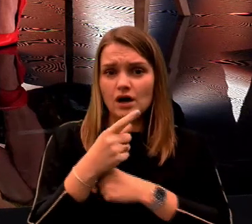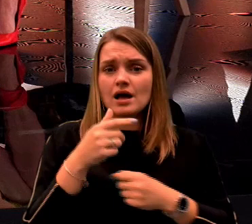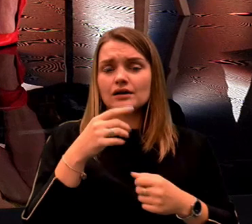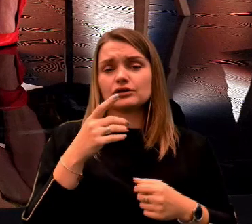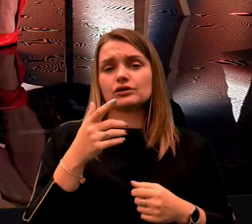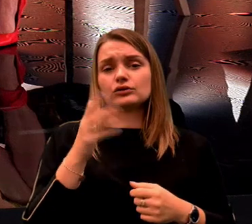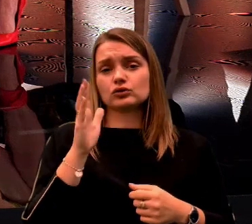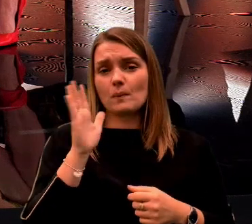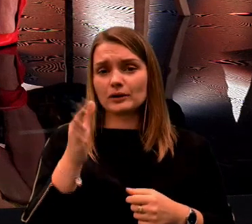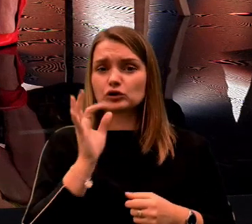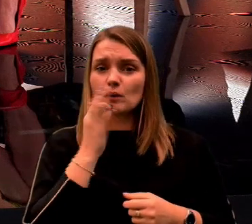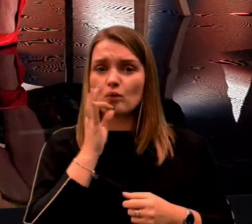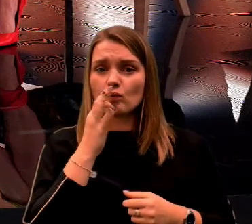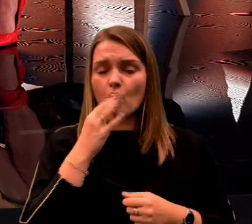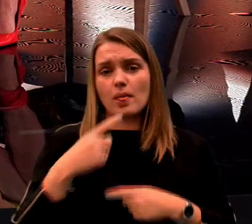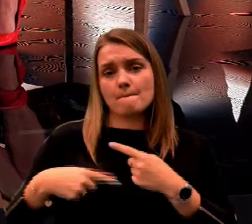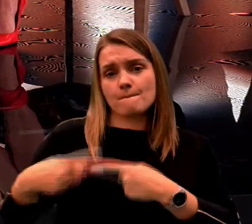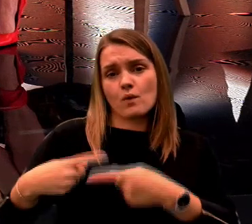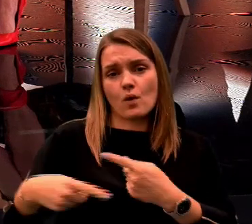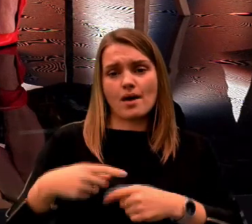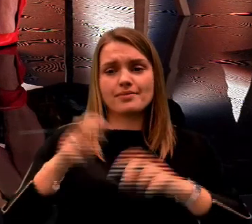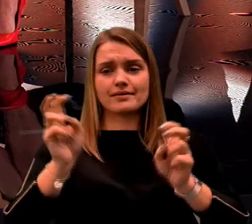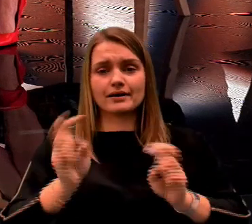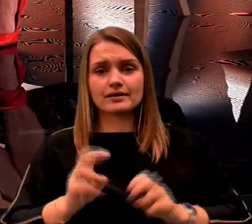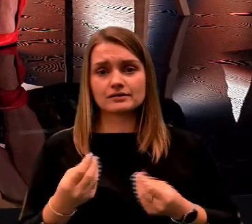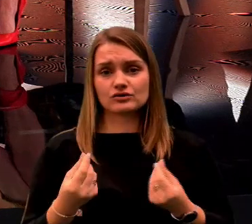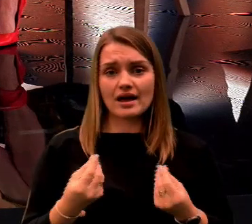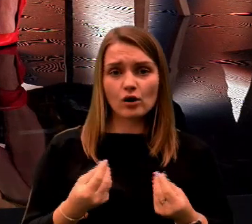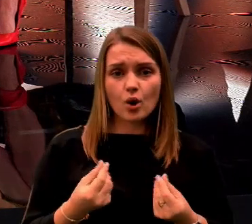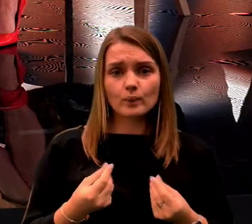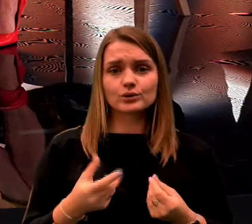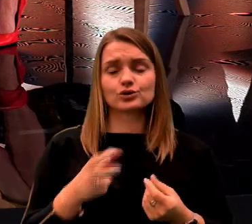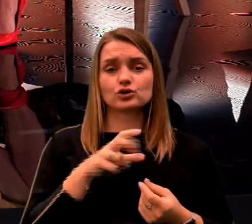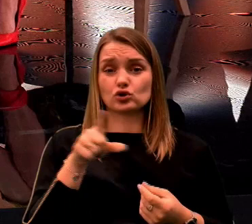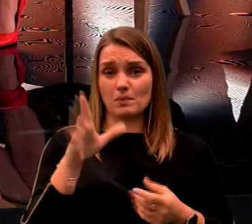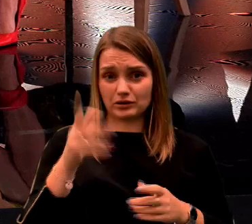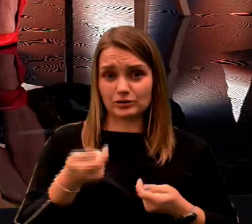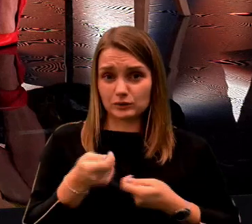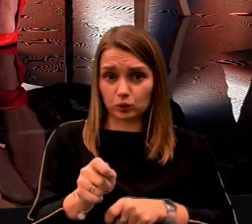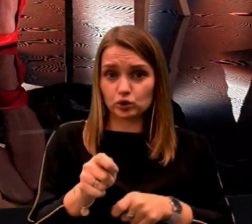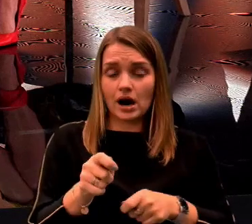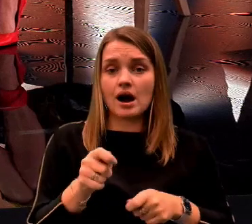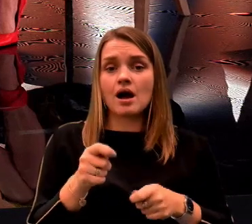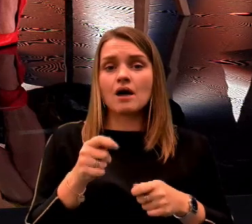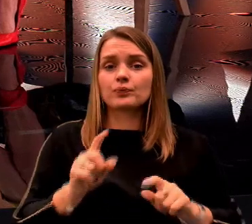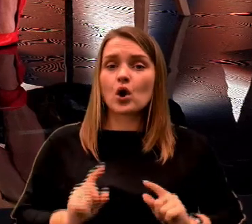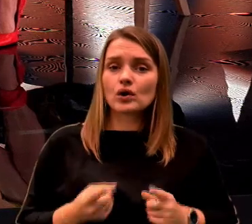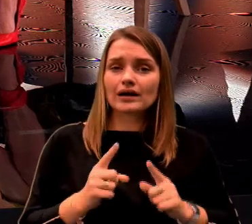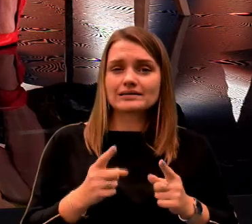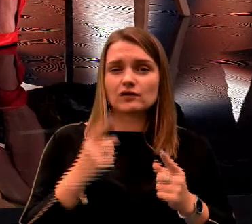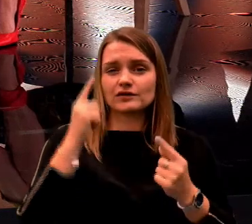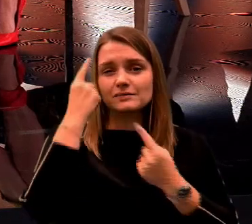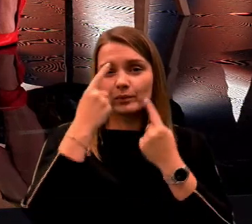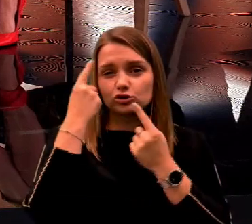pokolenie, ten kryzys, który przed nami ekologiczny, czy to wymusi na organizacjach takie myślenie, czy to po prostu zawsze